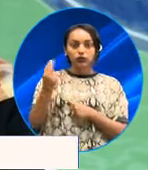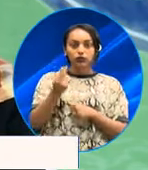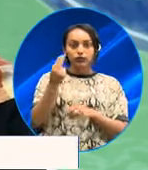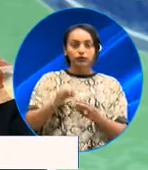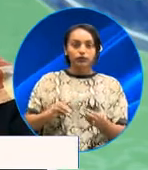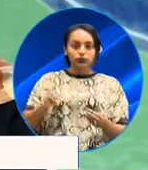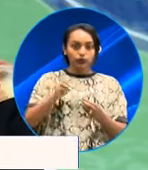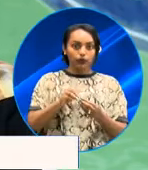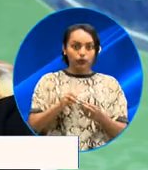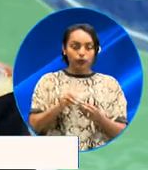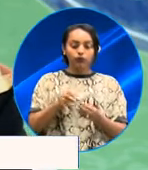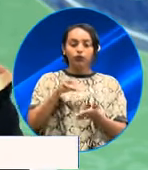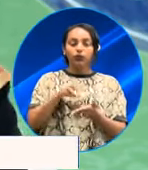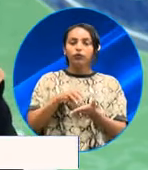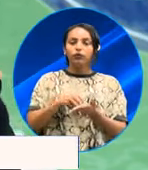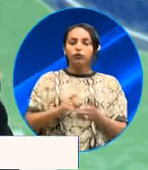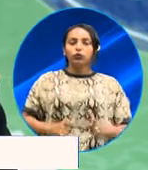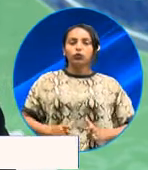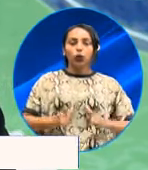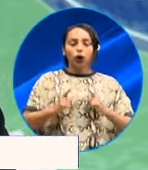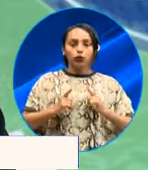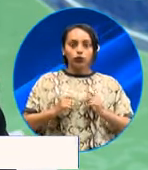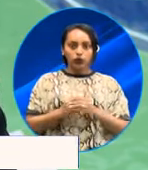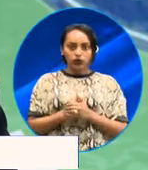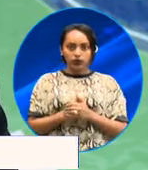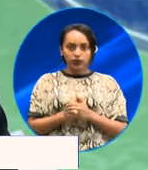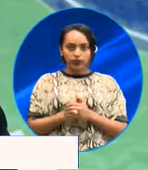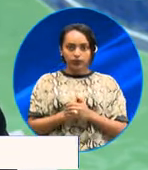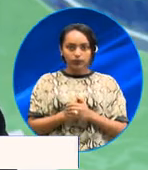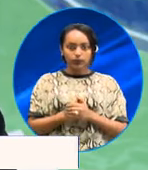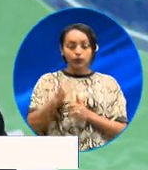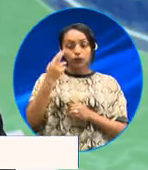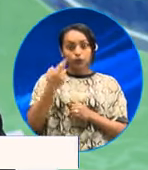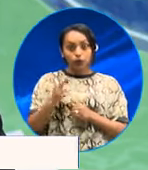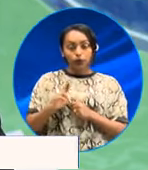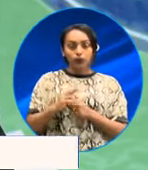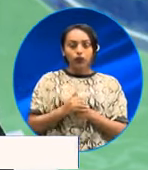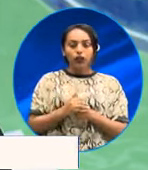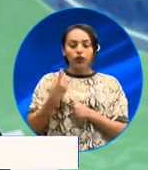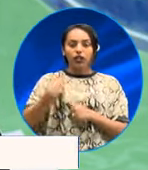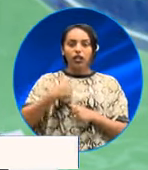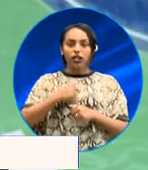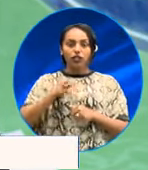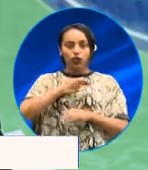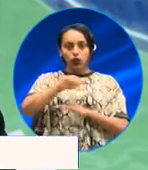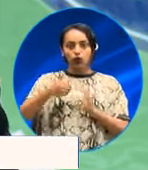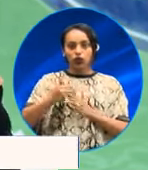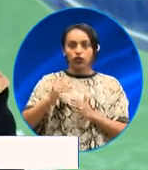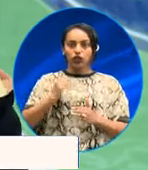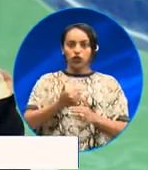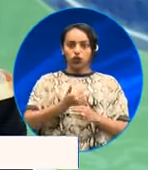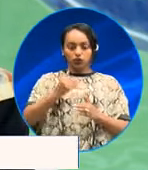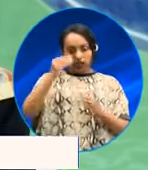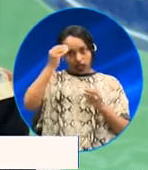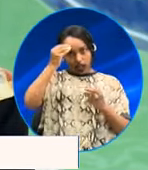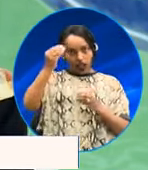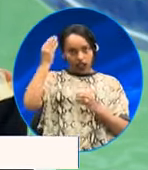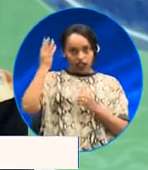ፋይዳ በተጨማሪ የከተማዋን ነዋሪዎች ወይም እኛ ሁላችንም